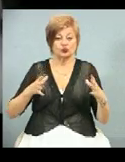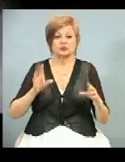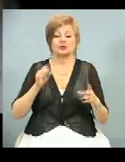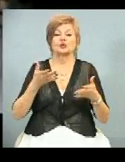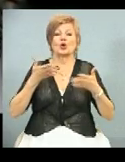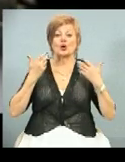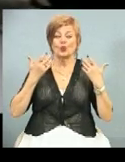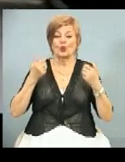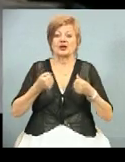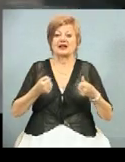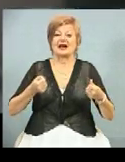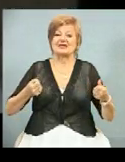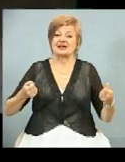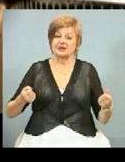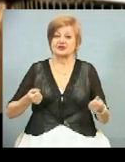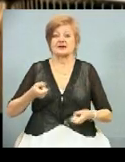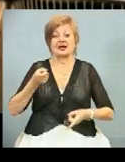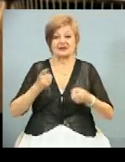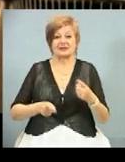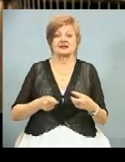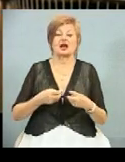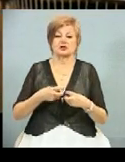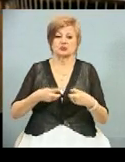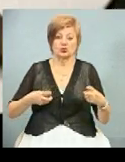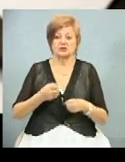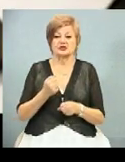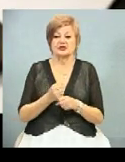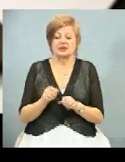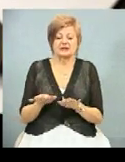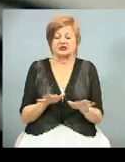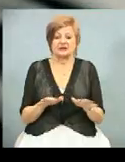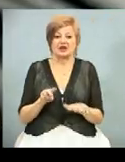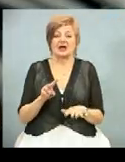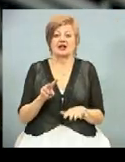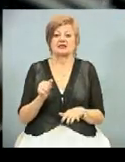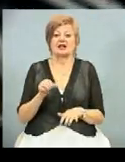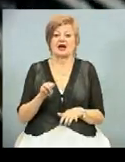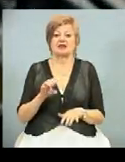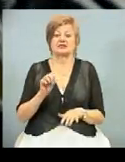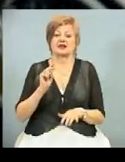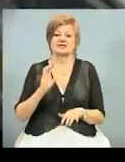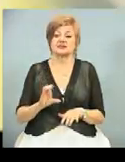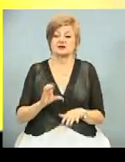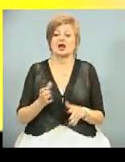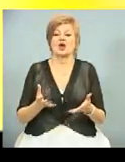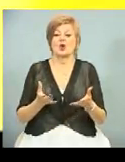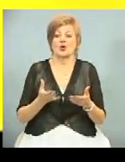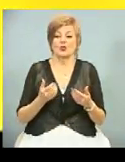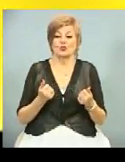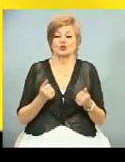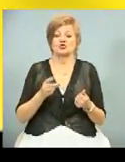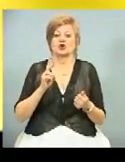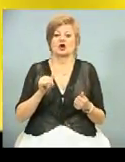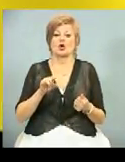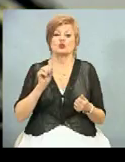з легкістю розтягнеться. Натуральну гуму виробляють з особливої рідини – латексу, який у свою чергу отримують із соку